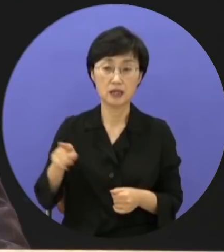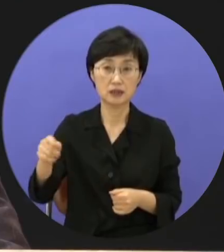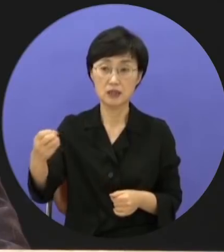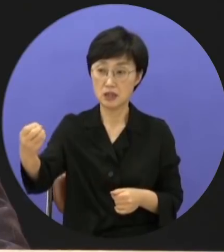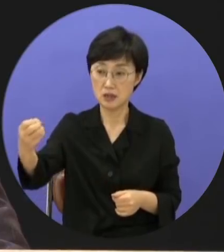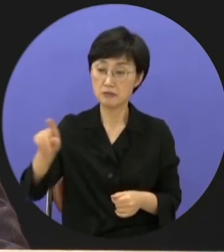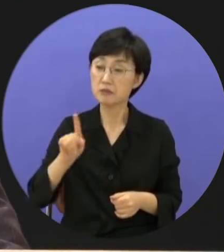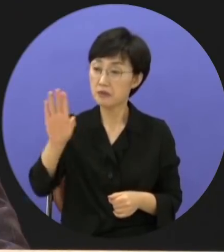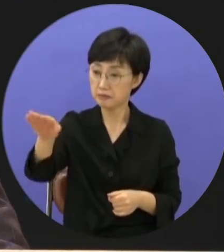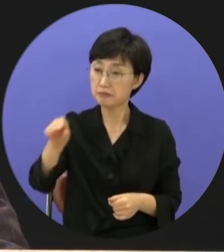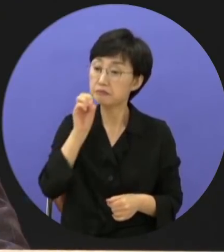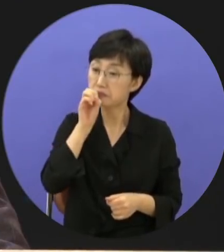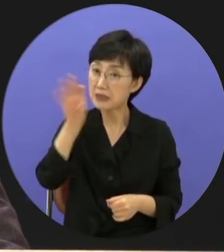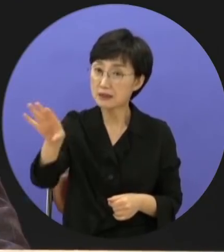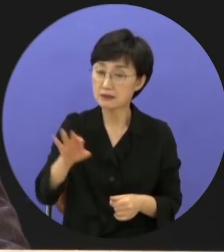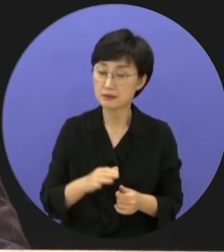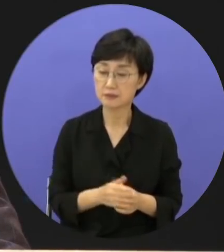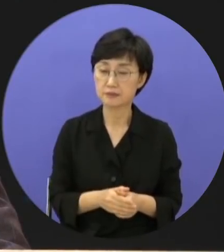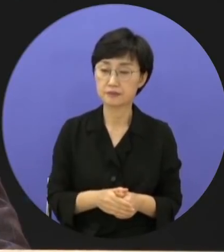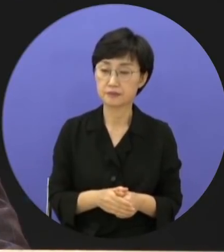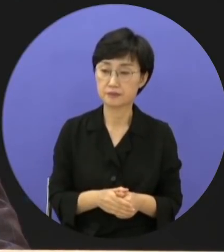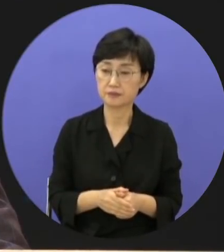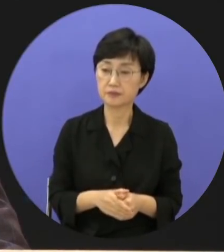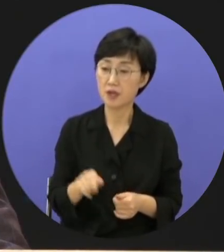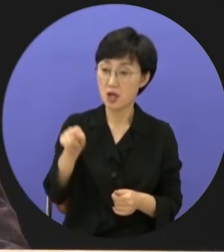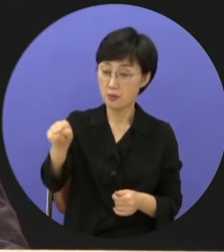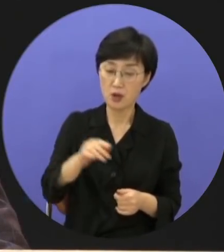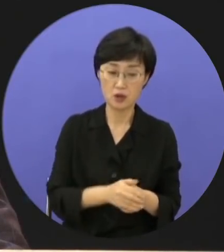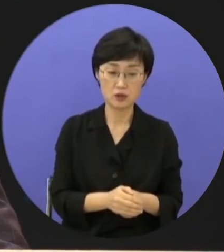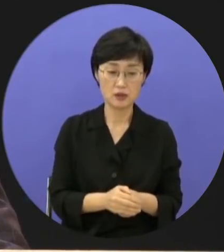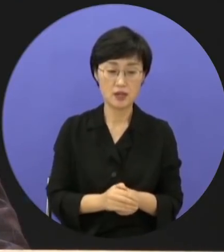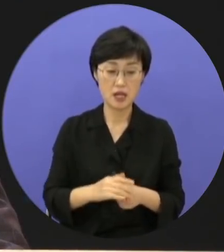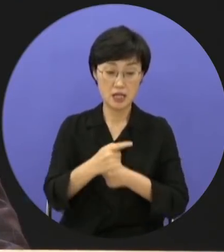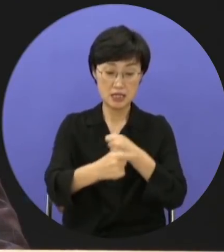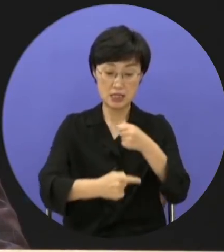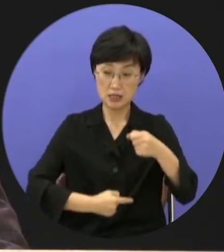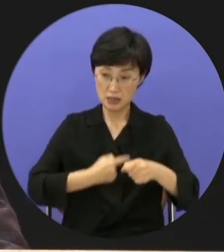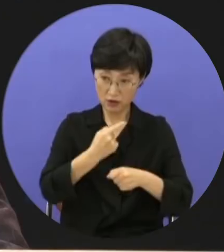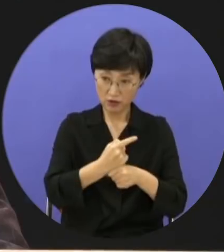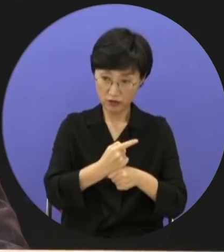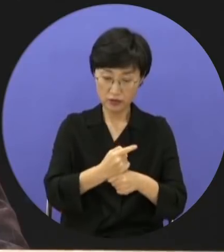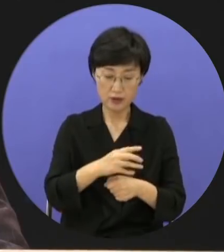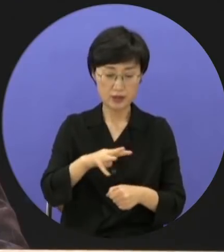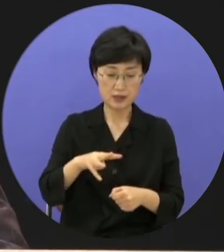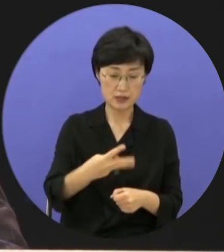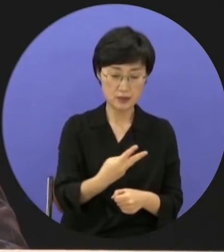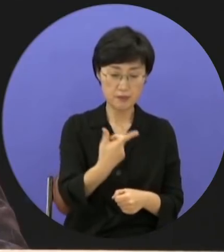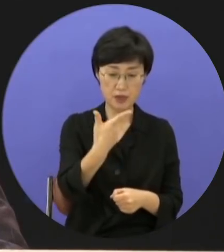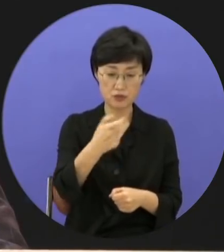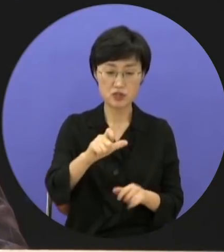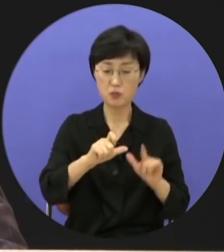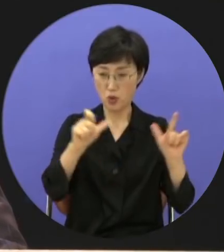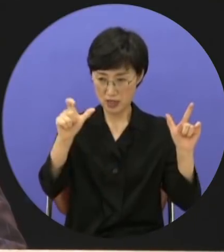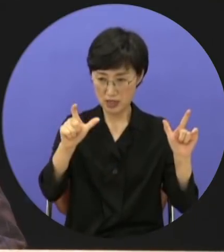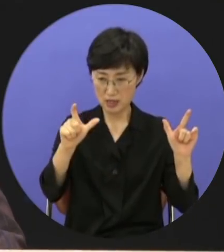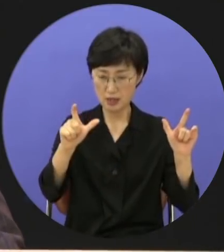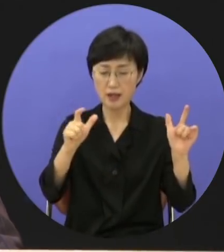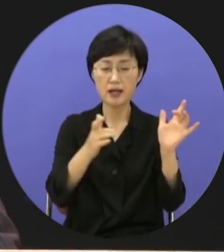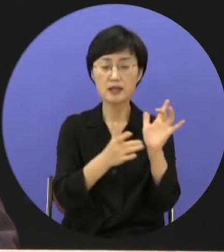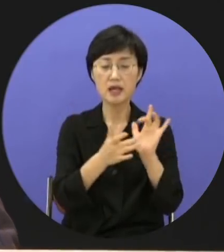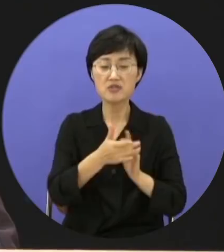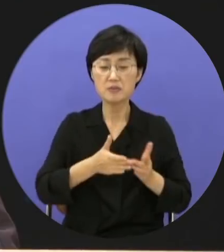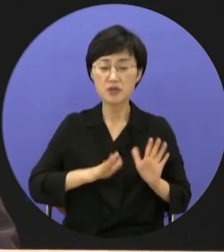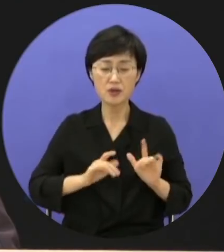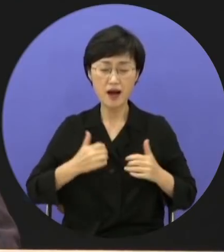이렇게 얘기했습니다. I said this to that person at that time. 365일이 그리스도의 날이야. All 365 days